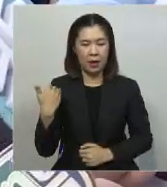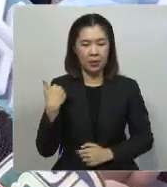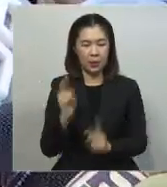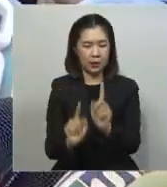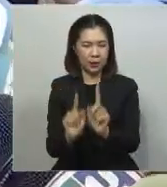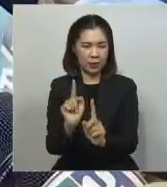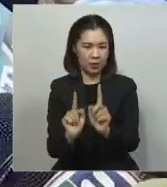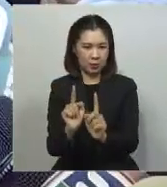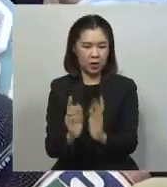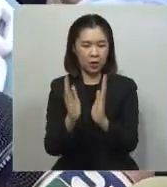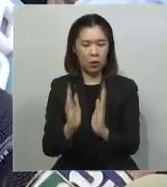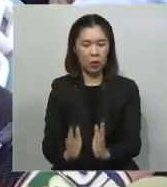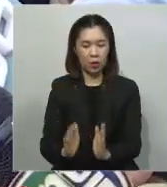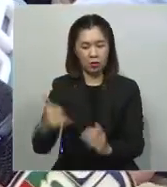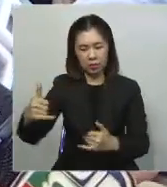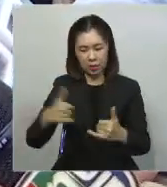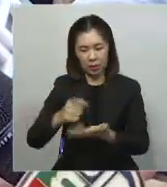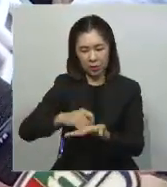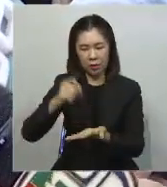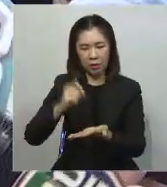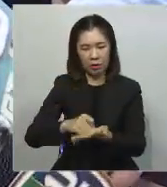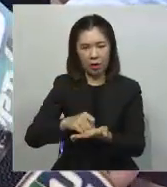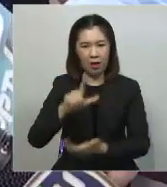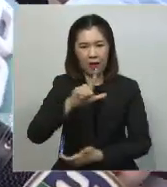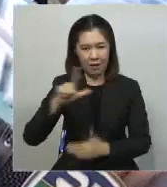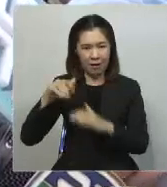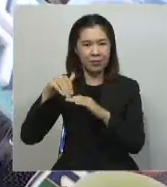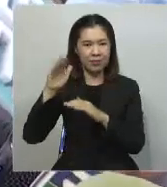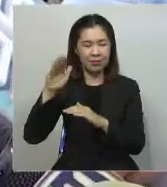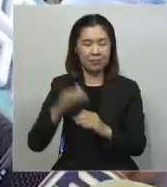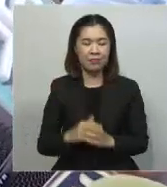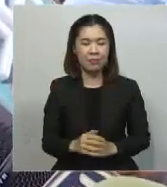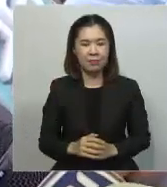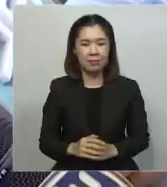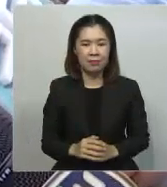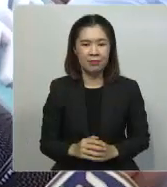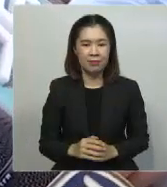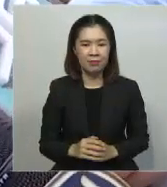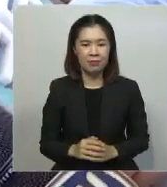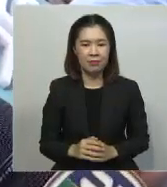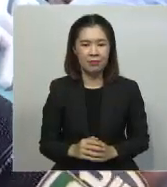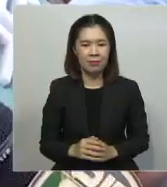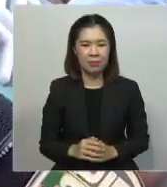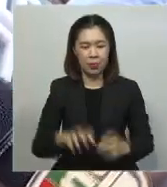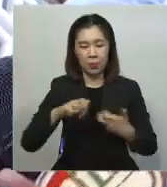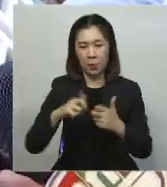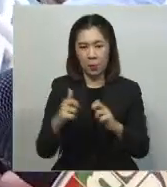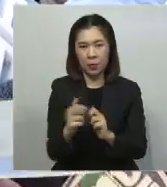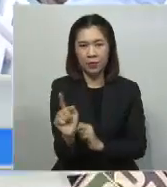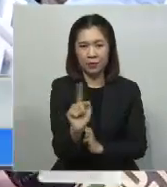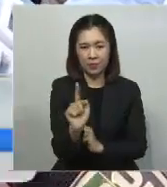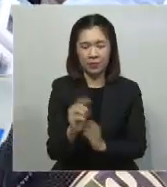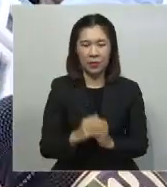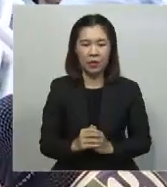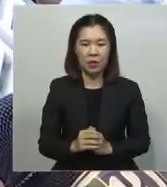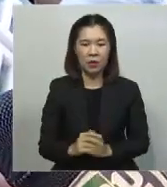เมินว่าจะมีผู้ลงทะเบียนเลือกตั้งล่วงหน้าหลายล้านคนค่ะ นะหลักเรื่องใหญ่ก็คือว่าทางกร